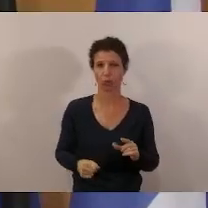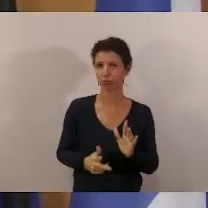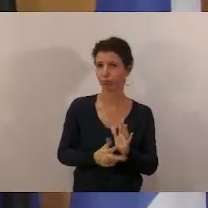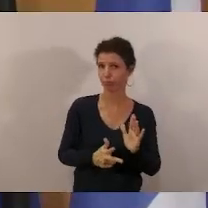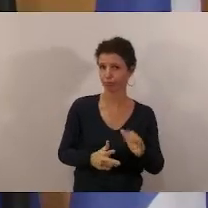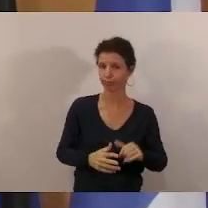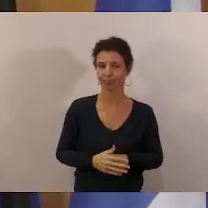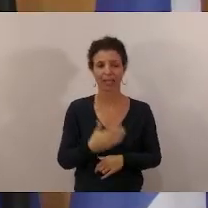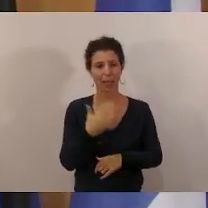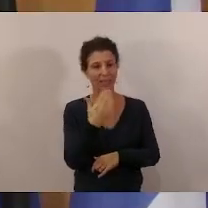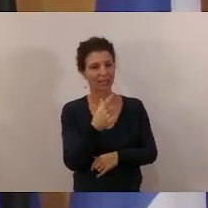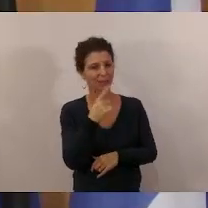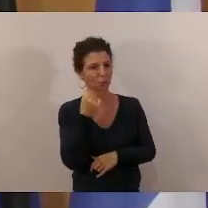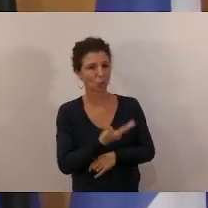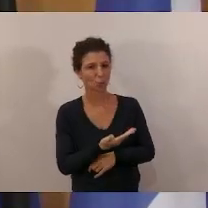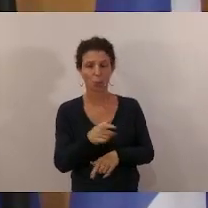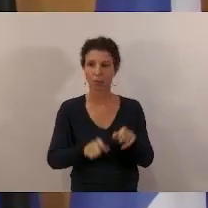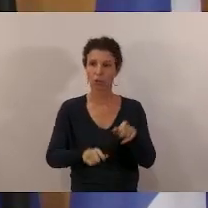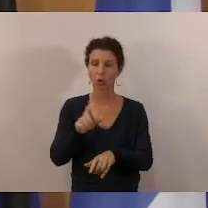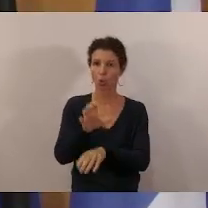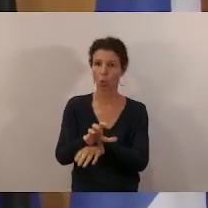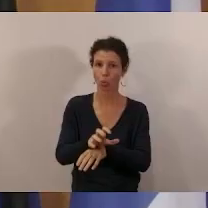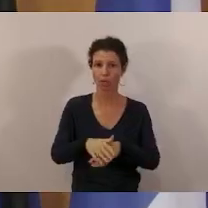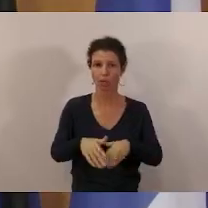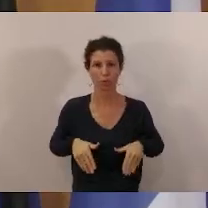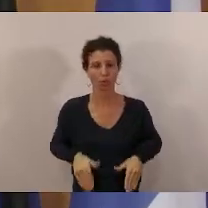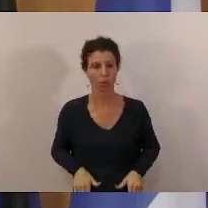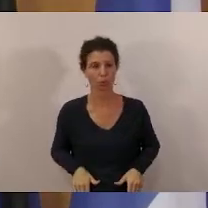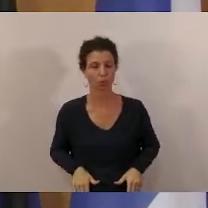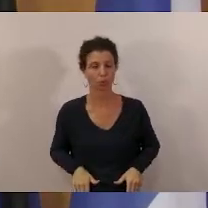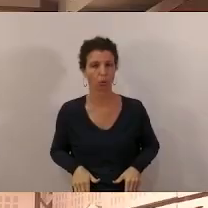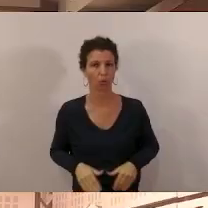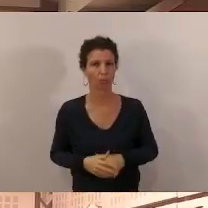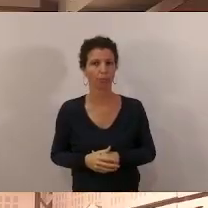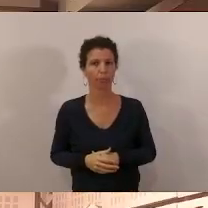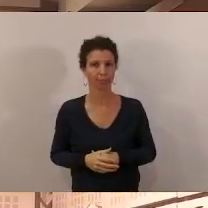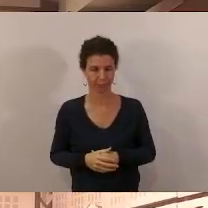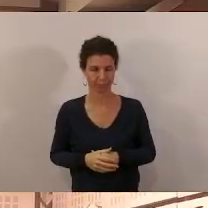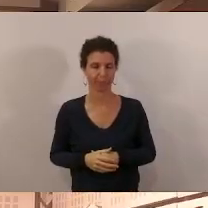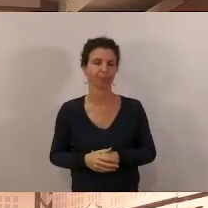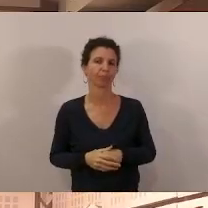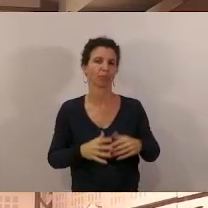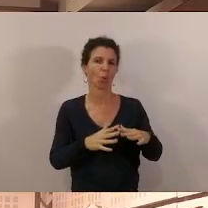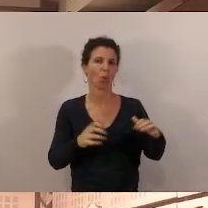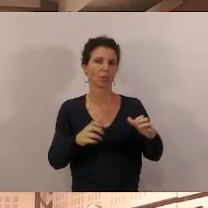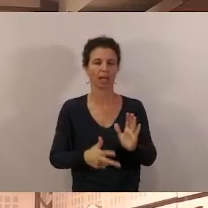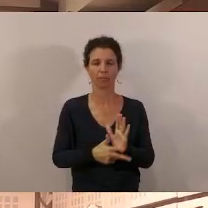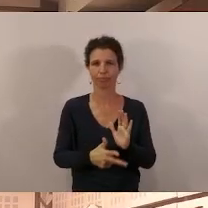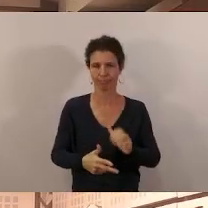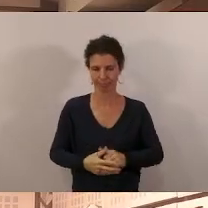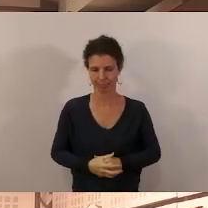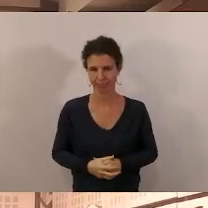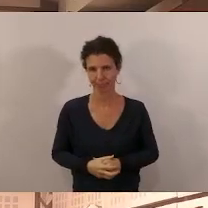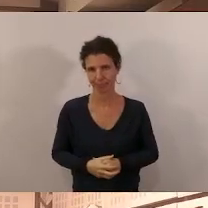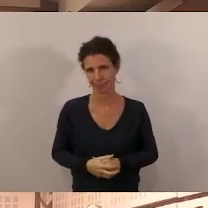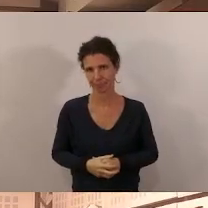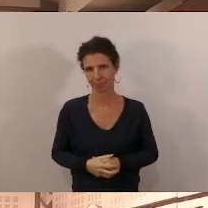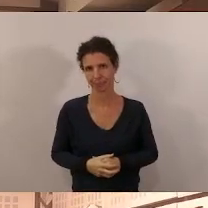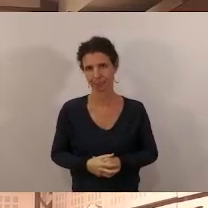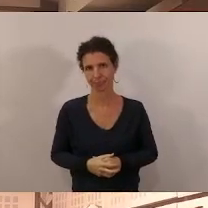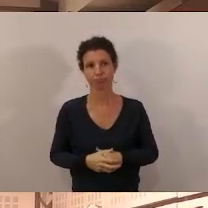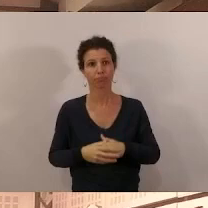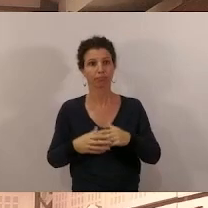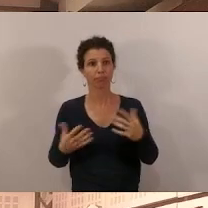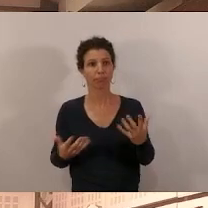Merci, Monsieur Kahn. Y a-t-il des contre, des abstentions ? Avis favorable du Conseil. Alors,